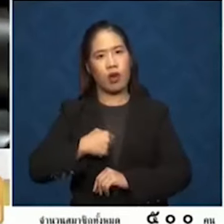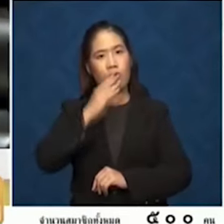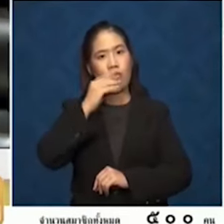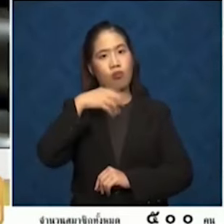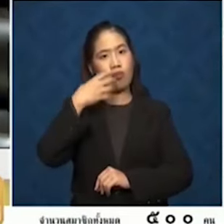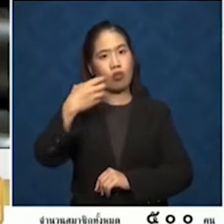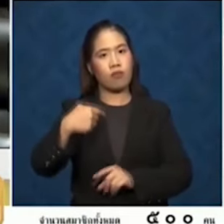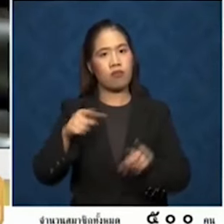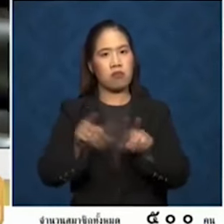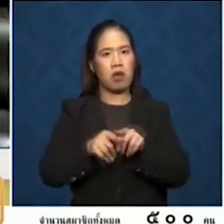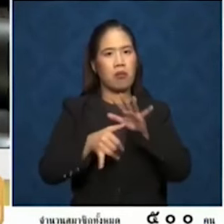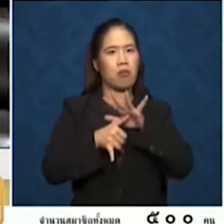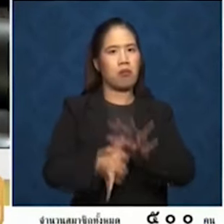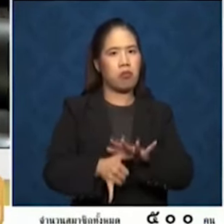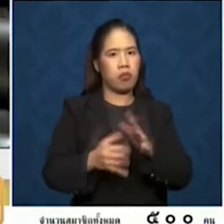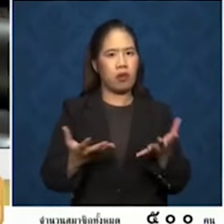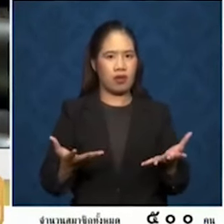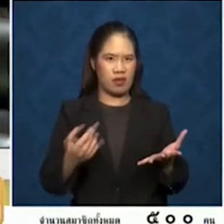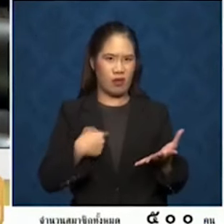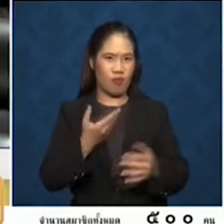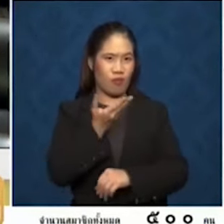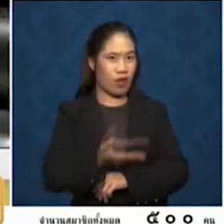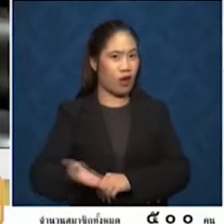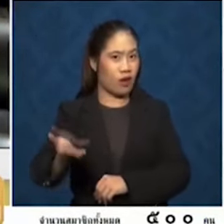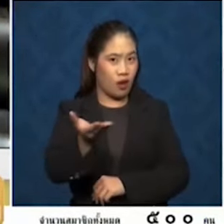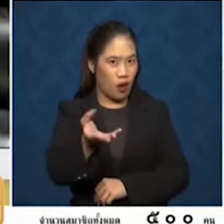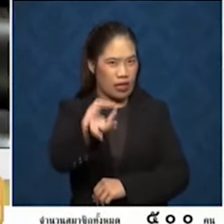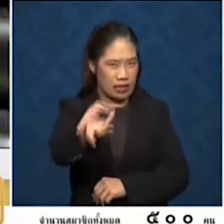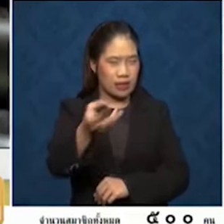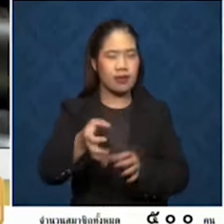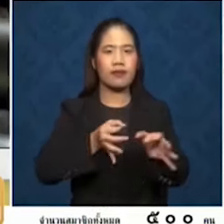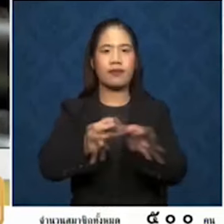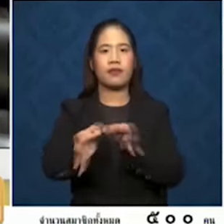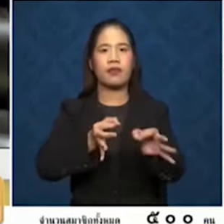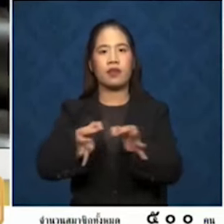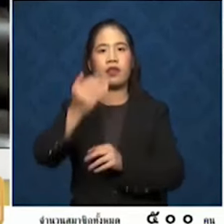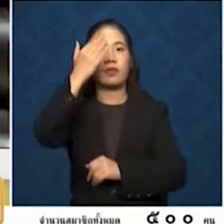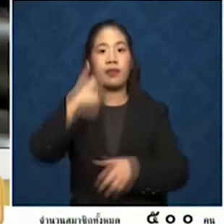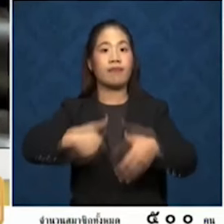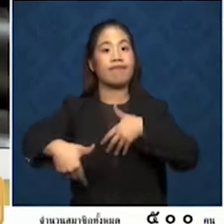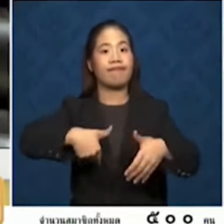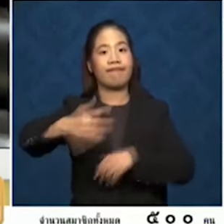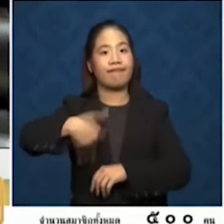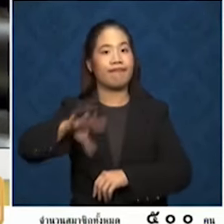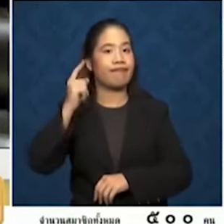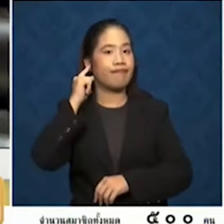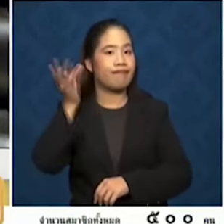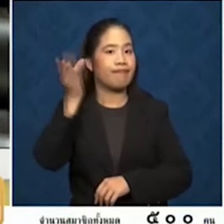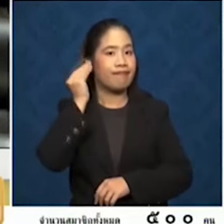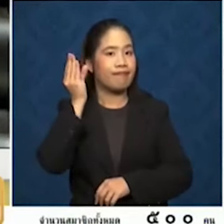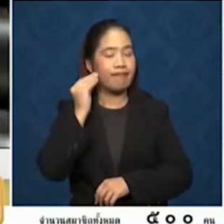มีลักษณะก้าวร้าวซึ่งผมขออนุญาตท่านประธานสักนิดเดียวครับในการชี้แจงให้ประชาชนได้ทราบข้อเท็จจริง